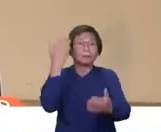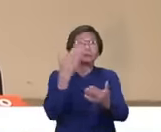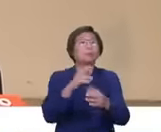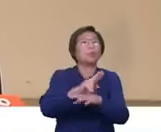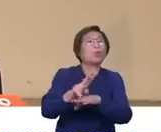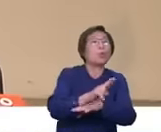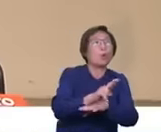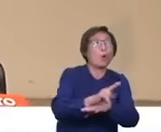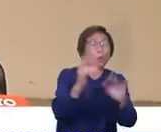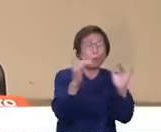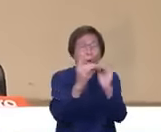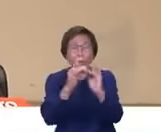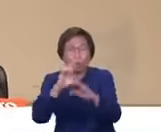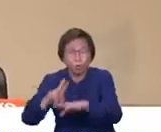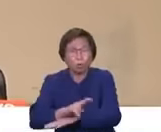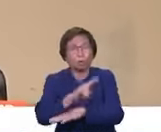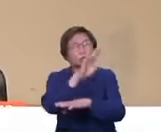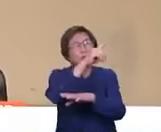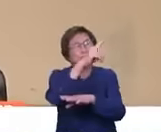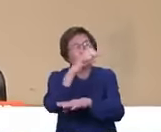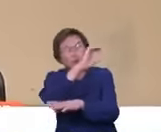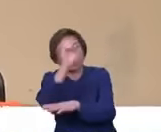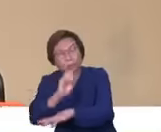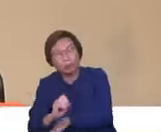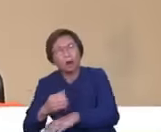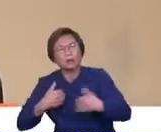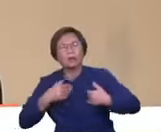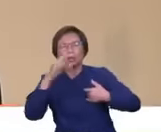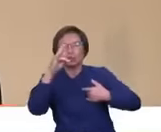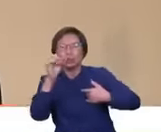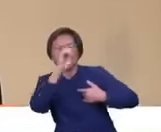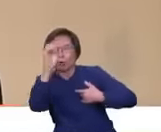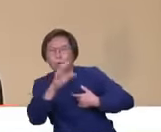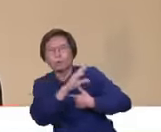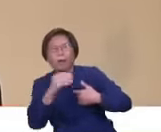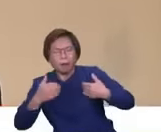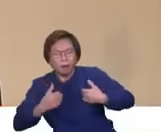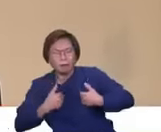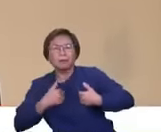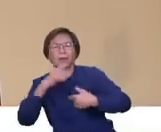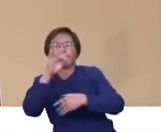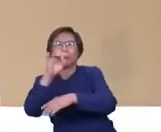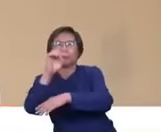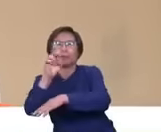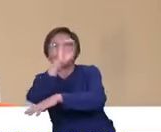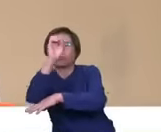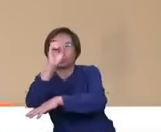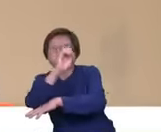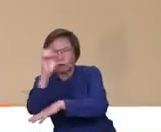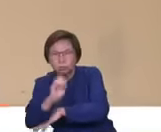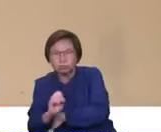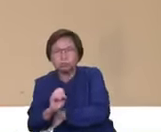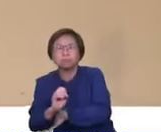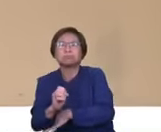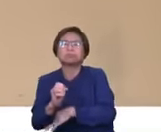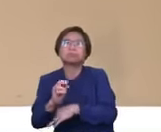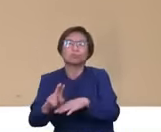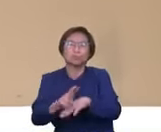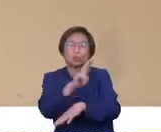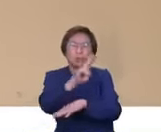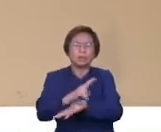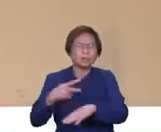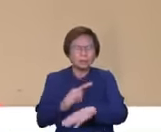suatu waktu ada ya 70/80 wedus numpuk Jadi kalau ke trending kesini itu bye